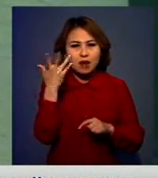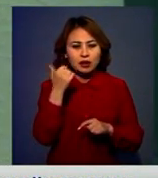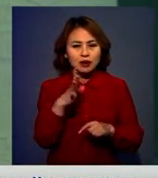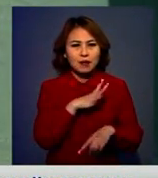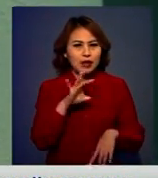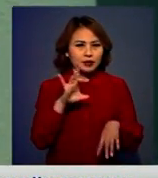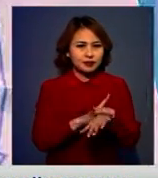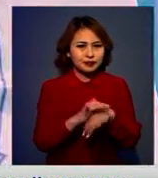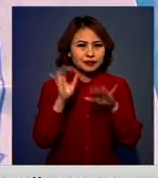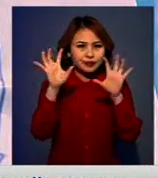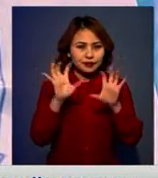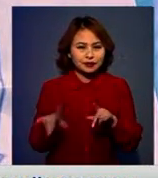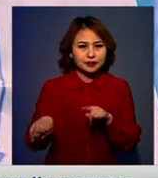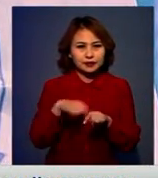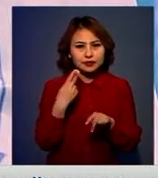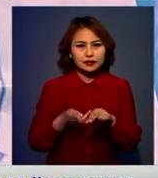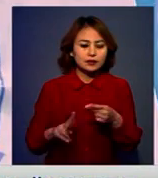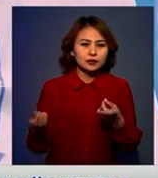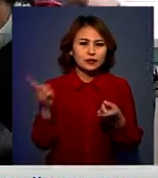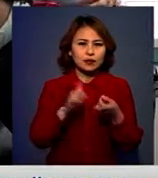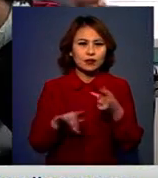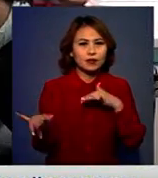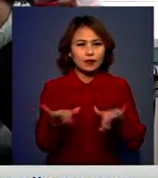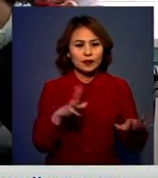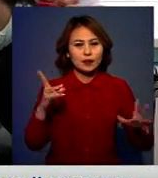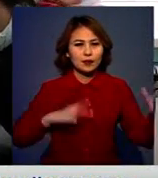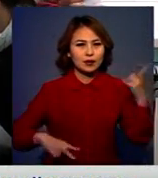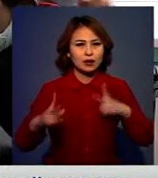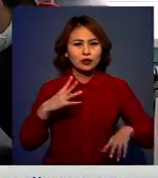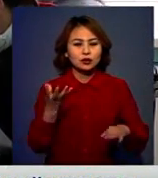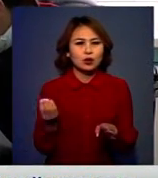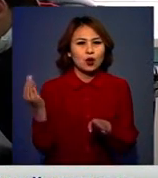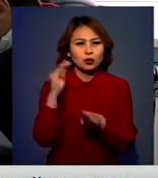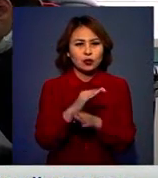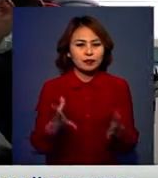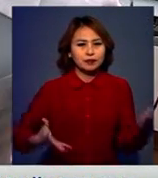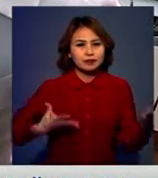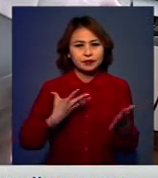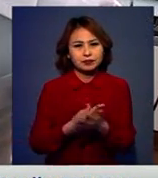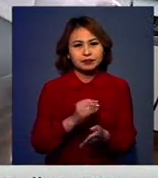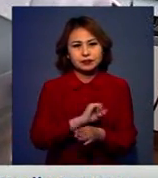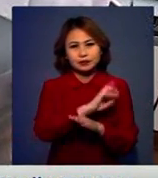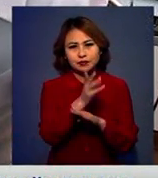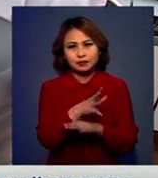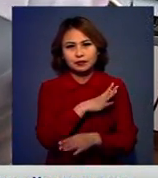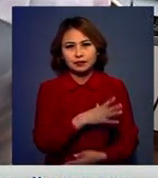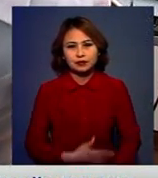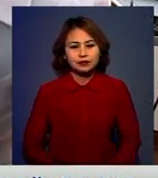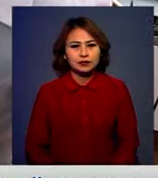анықталды. Қазір заңға қайшы дерекке қатысты шара қолданылып, ұстаздар қосымша төлемдермен қамтамасыз етілді.